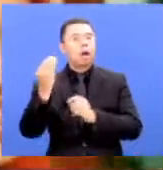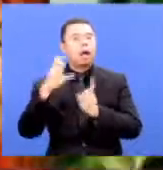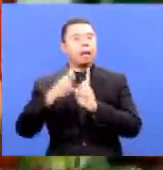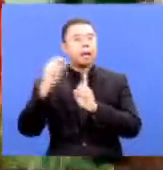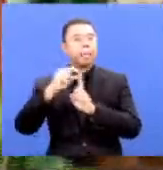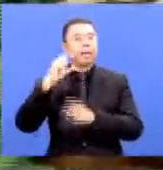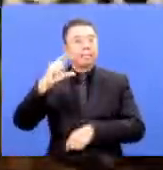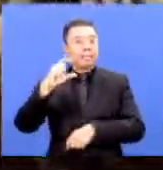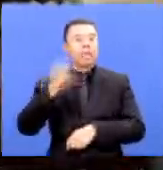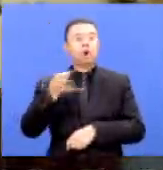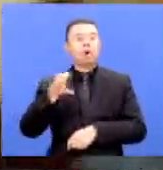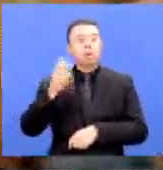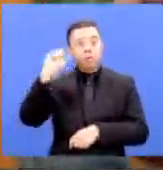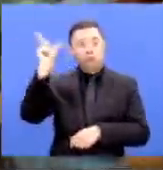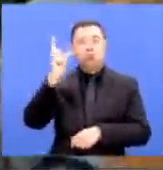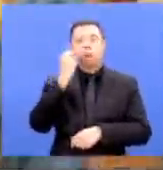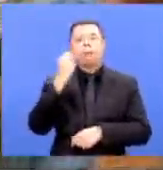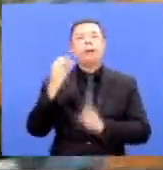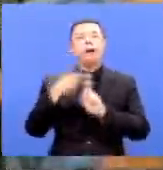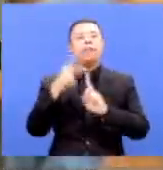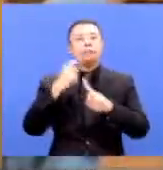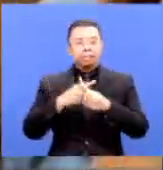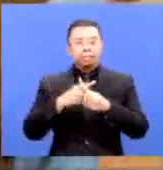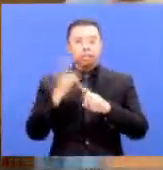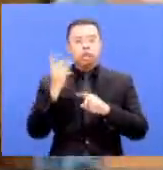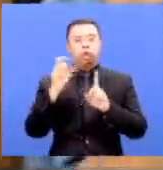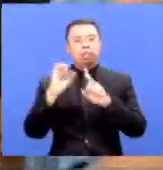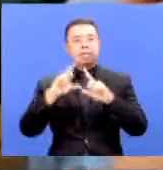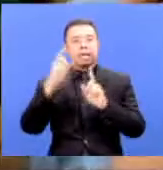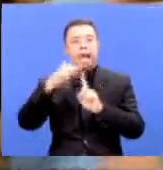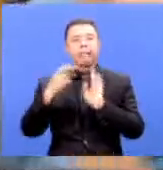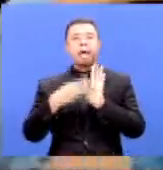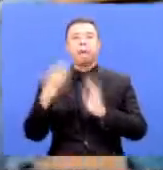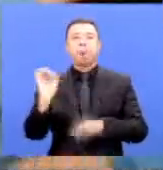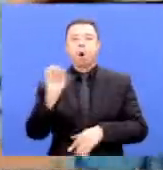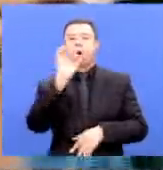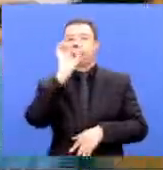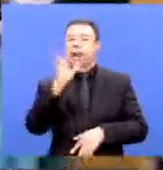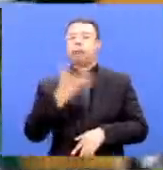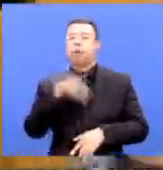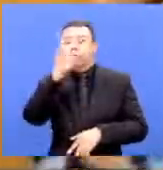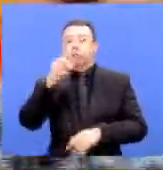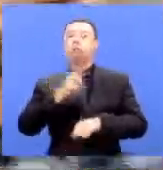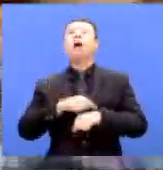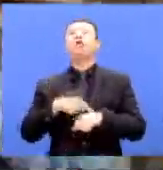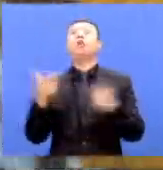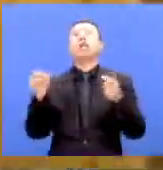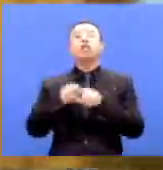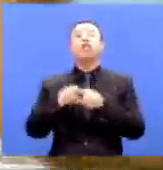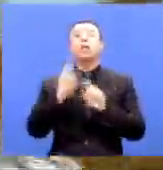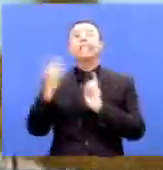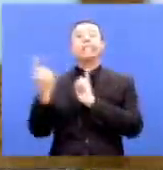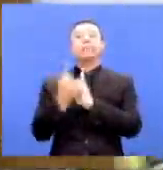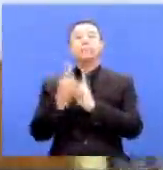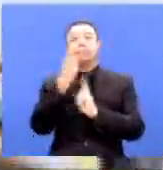Kota Solo, FX Rudiatmo. Gibran mengaku akan mencari waktu yang sesuai untuk bertemu dengan FX